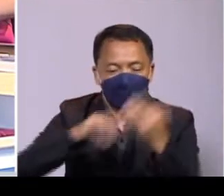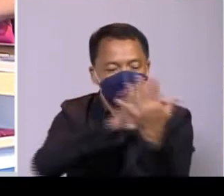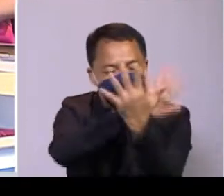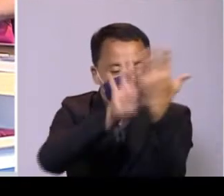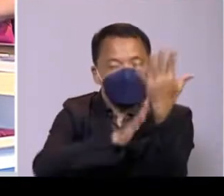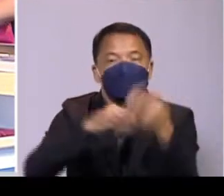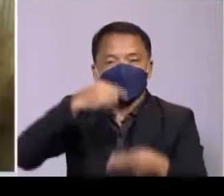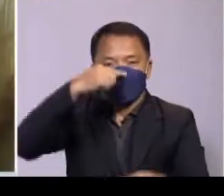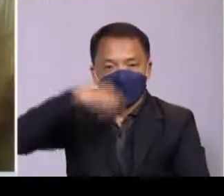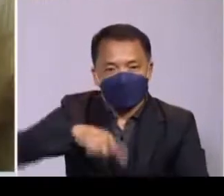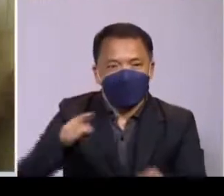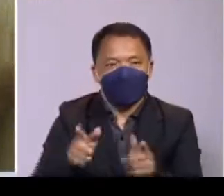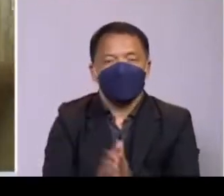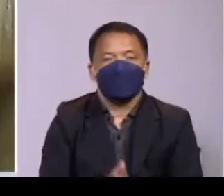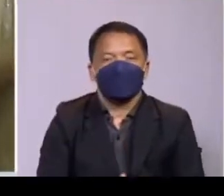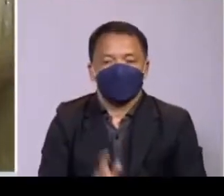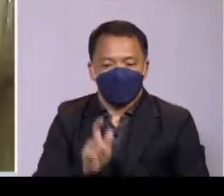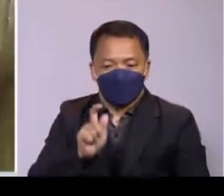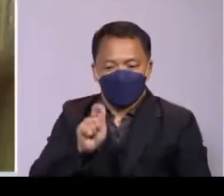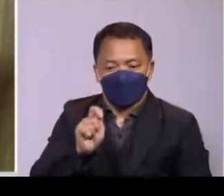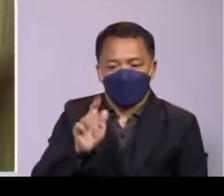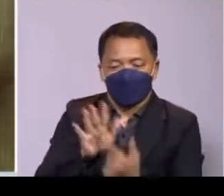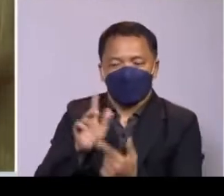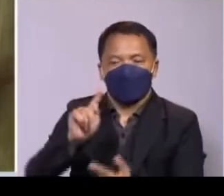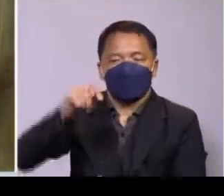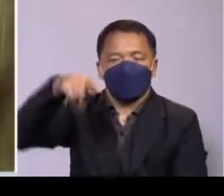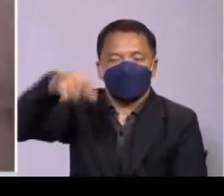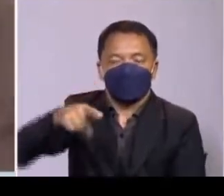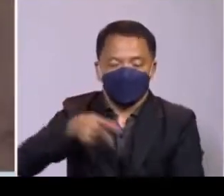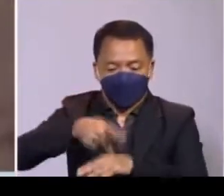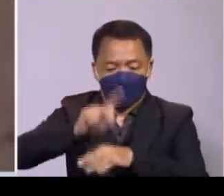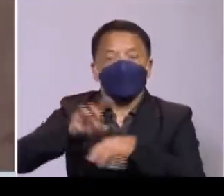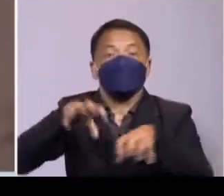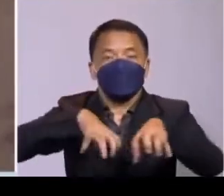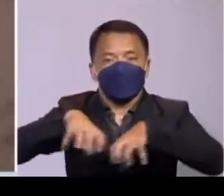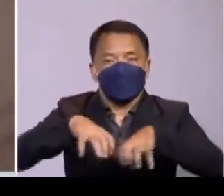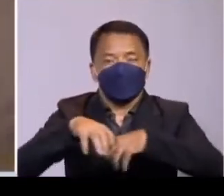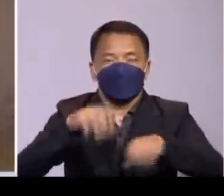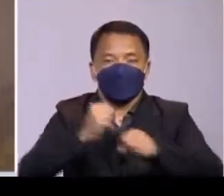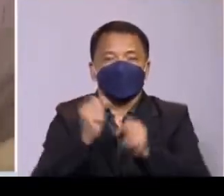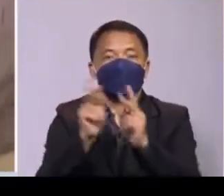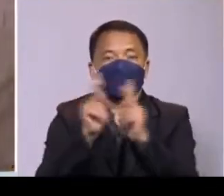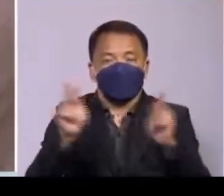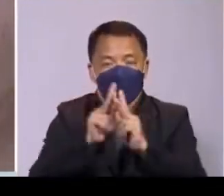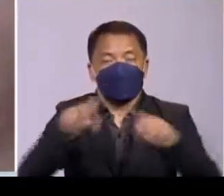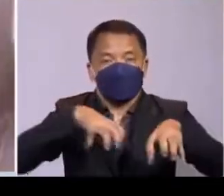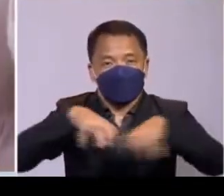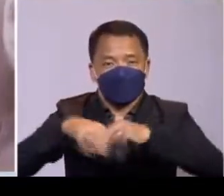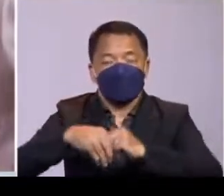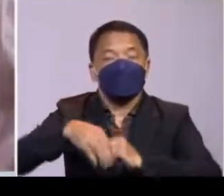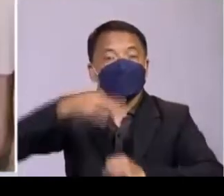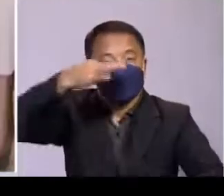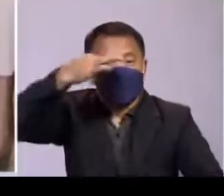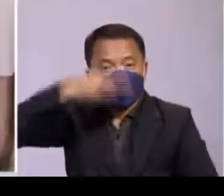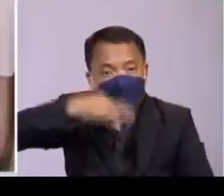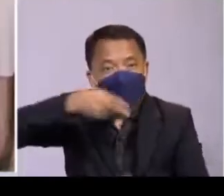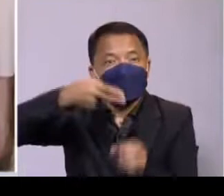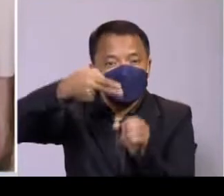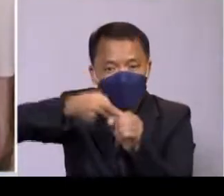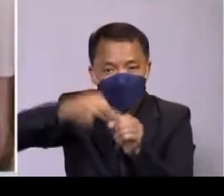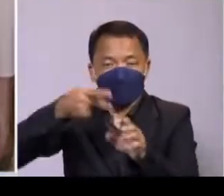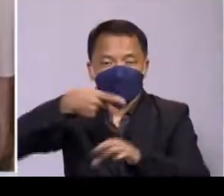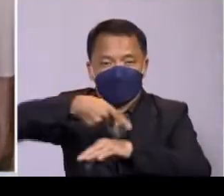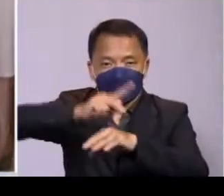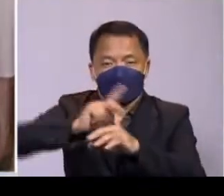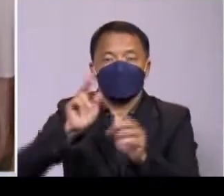ศนะครับโดยทางคุณอรรถพลเริกพิบูลประธานเจ้าหน้าที่บริหารและกรรมการผู้จัดการใหญ่ปตท.ในฐานะประธาน